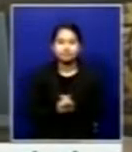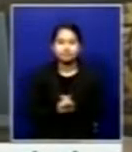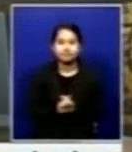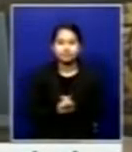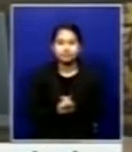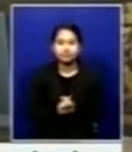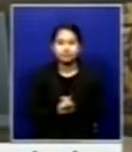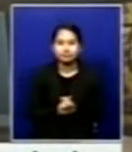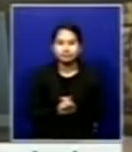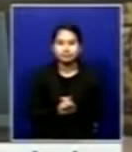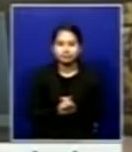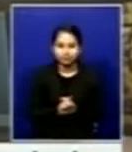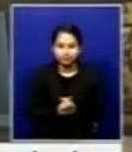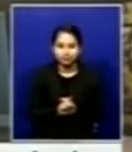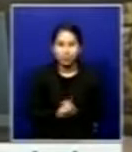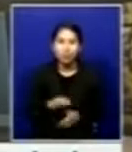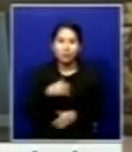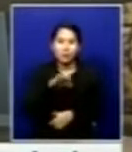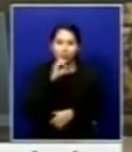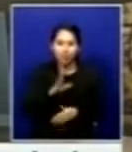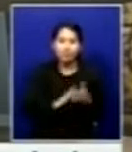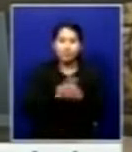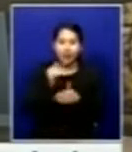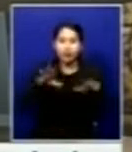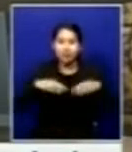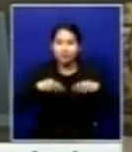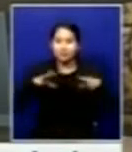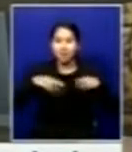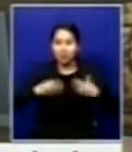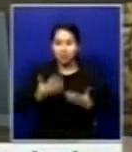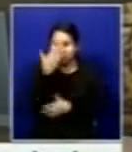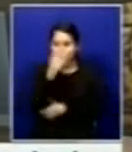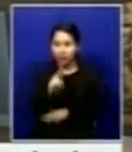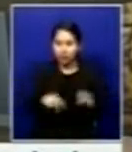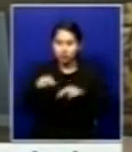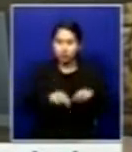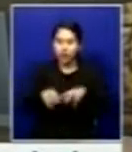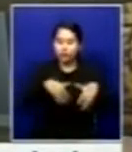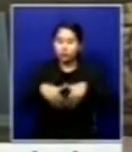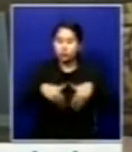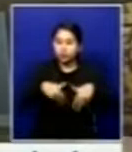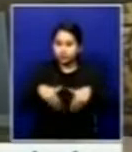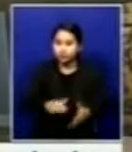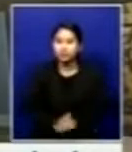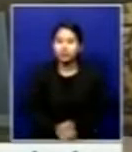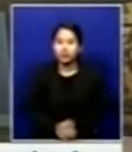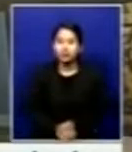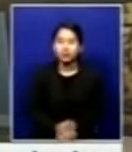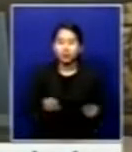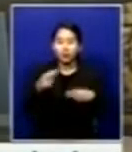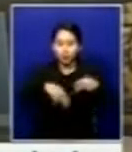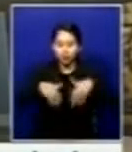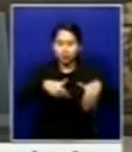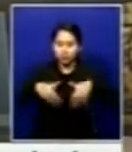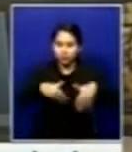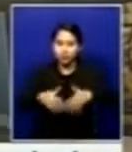ผมจะใช้เป็นเงื่อนไขว่าจะอนุมัติไม่อนุมัตินั่นคือความสามารถในการดูแลพี่น้องประชาชนท่านดูแลภาคประชาชน